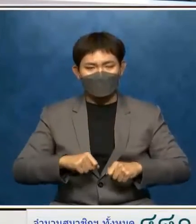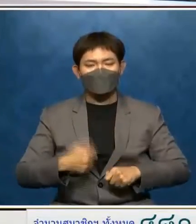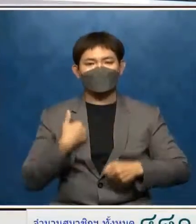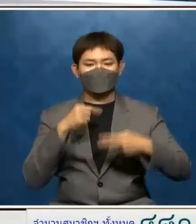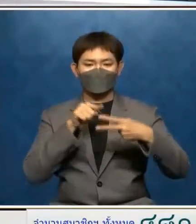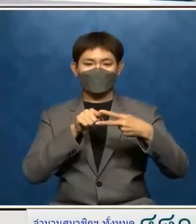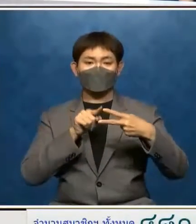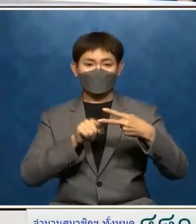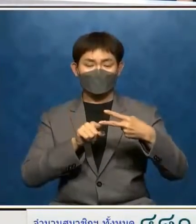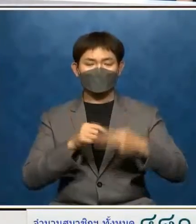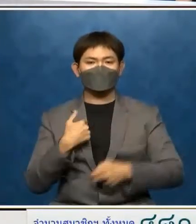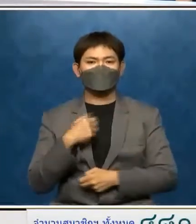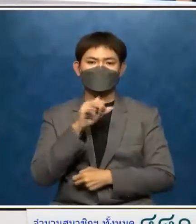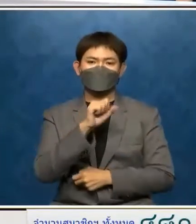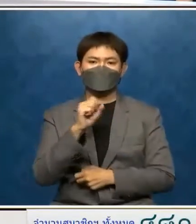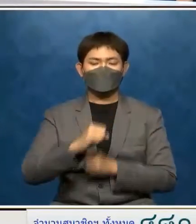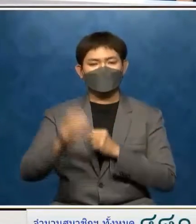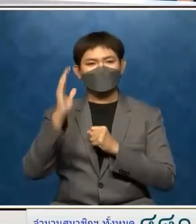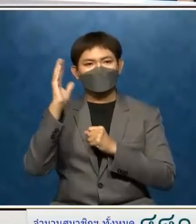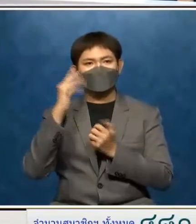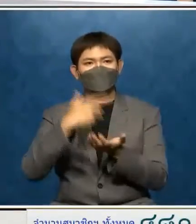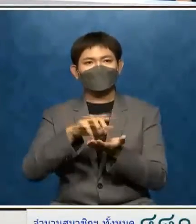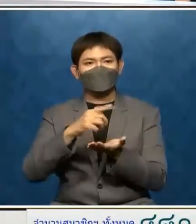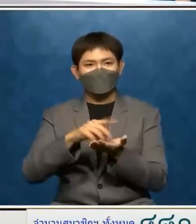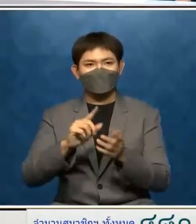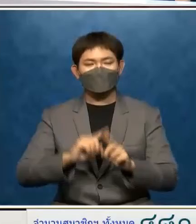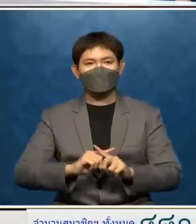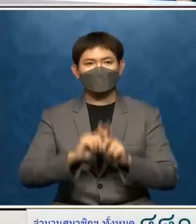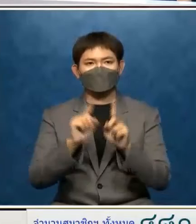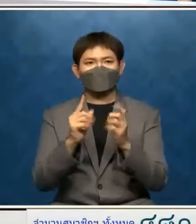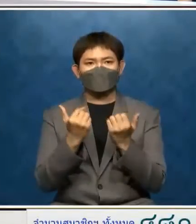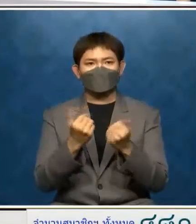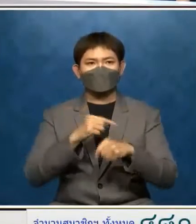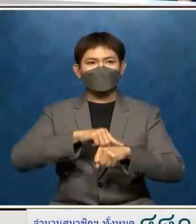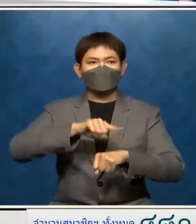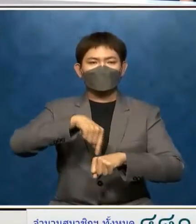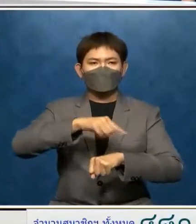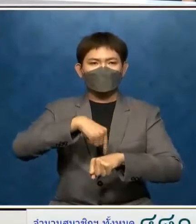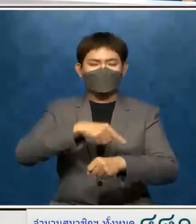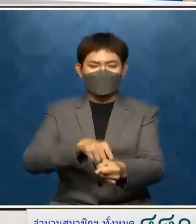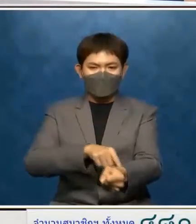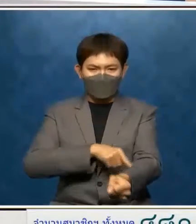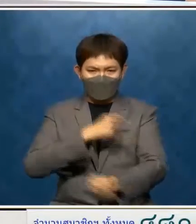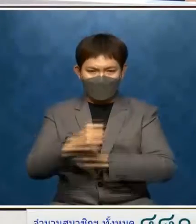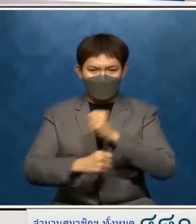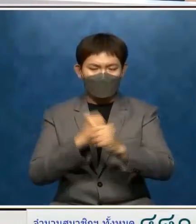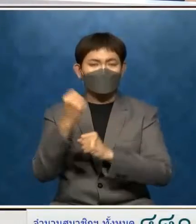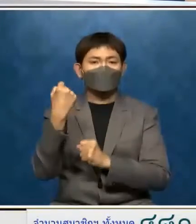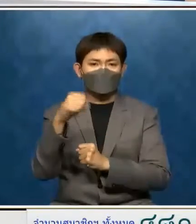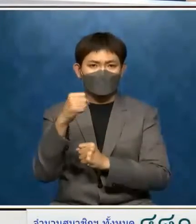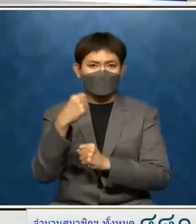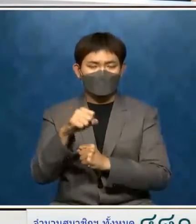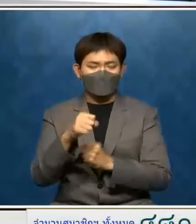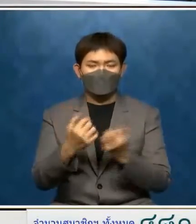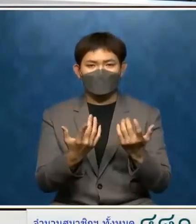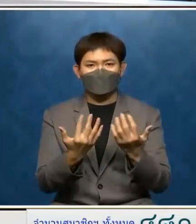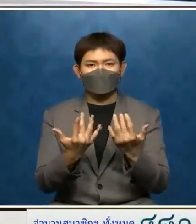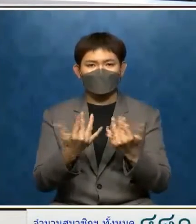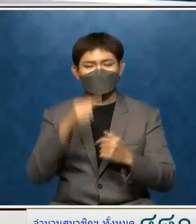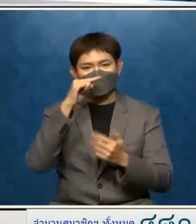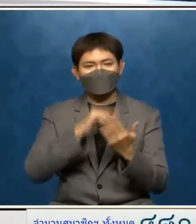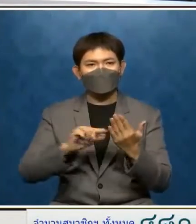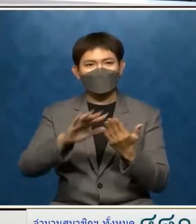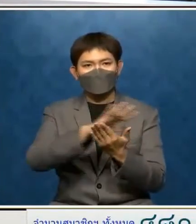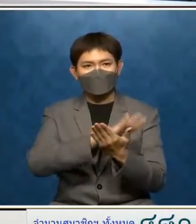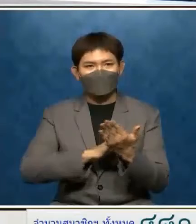ที่สมาชิกหลายท่ได้กลาวถึงแล้วแต่ใช้เวลานานกวา 10 ปีค่ะที่จะทำให้ประเทศ